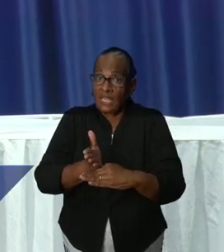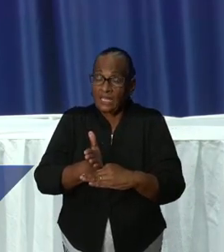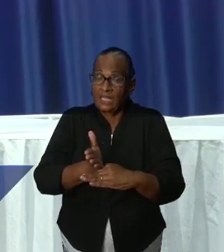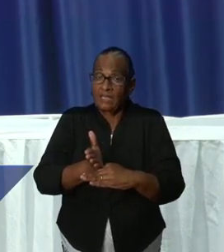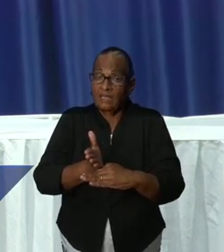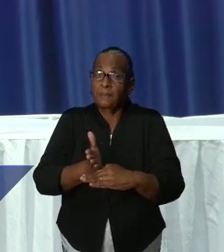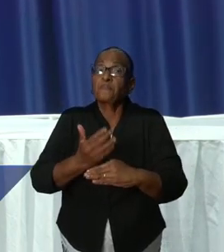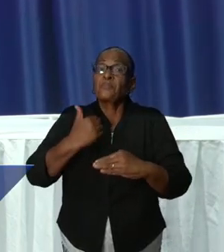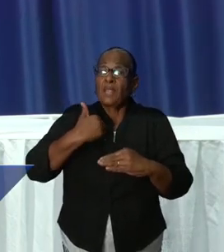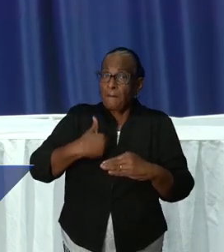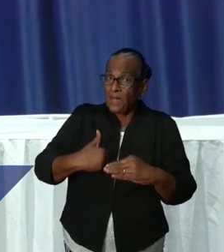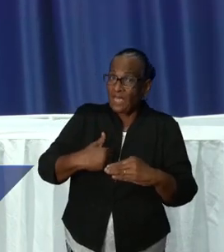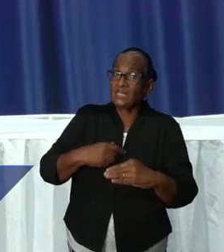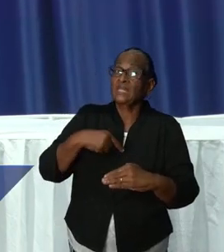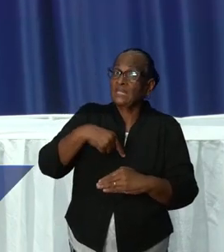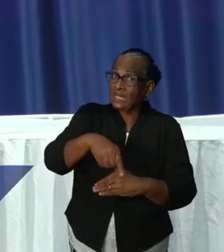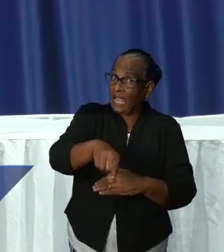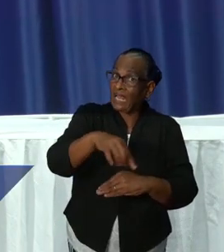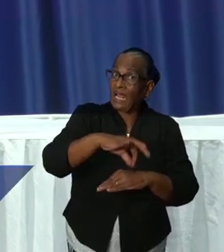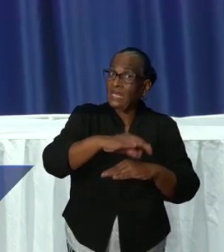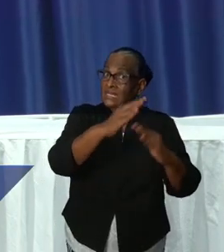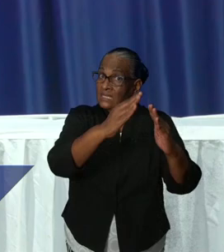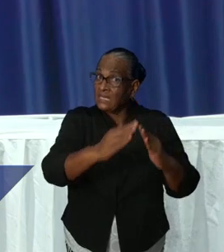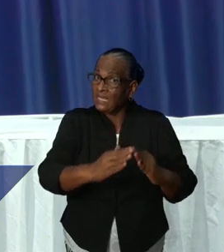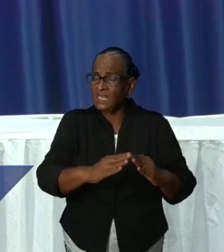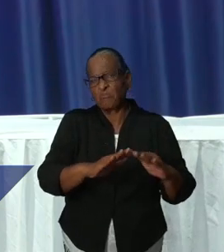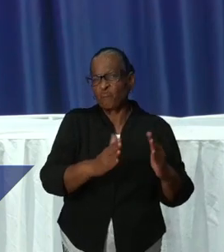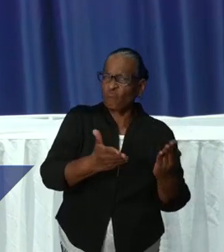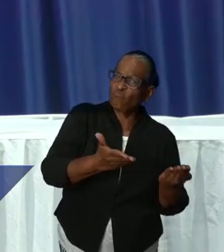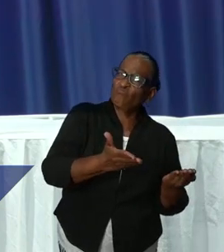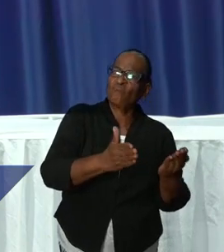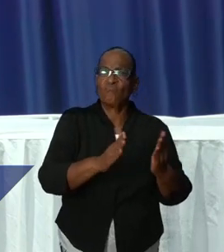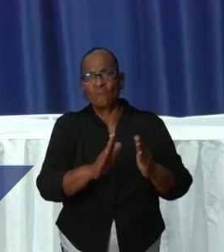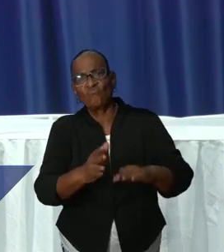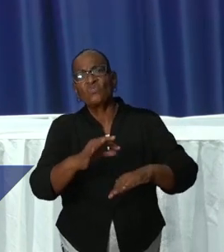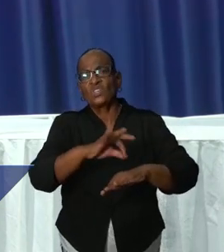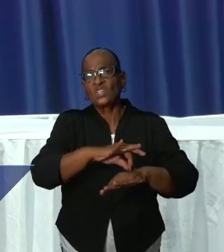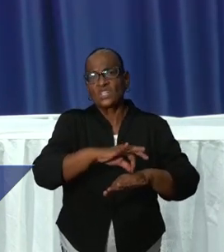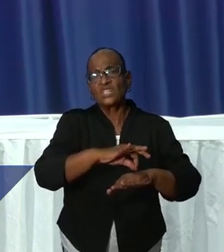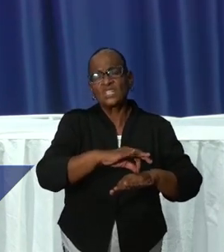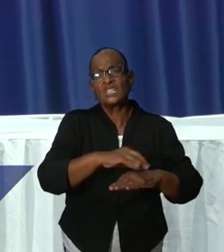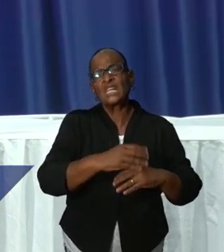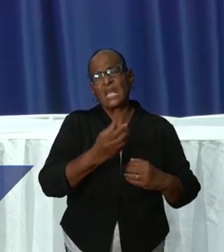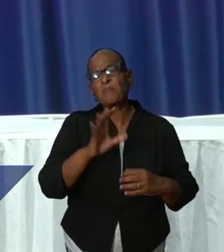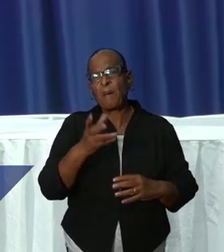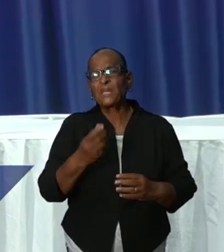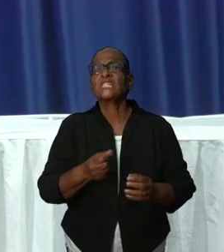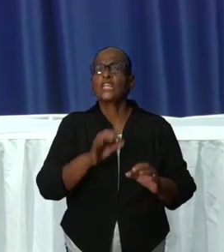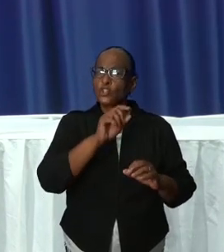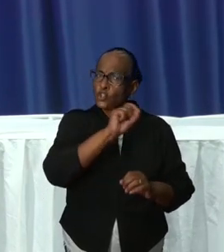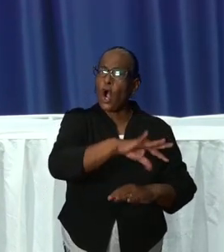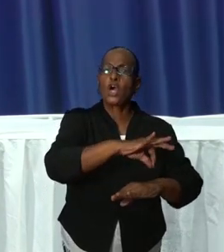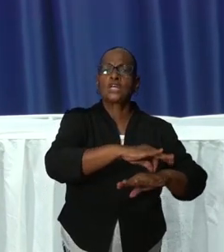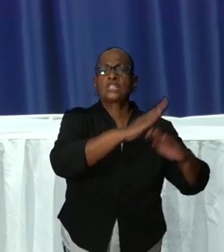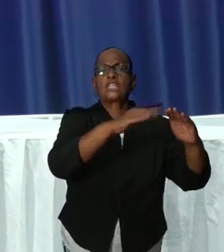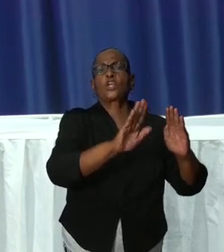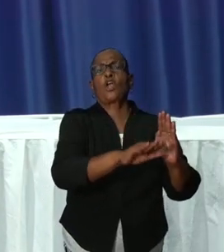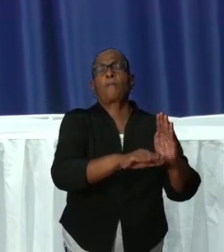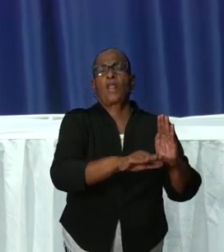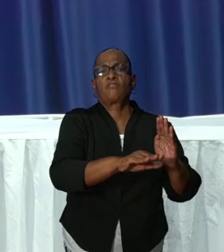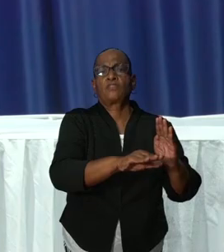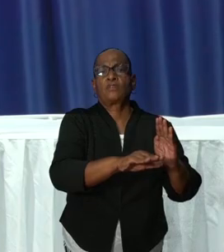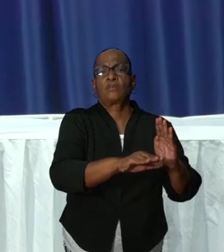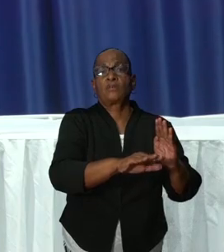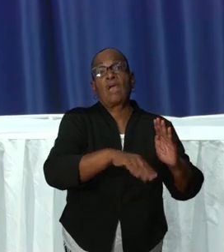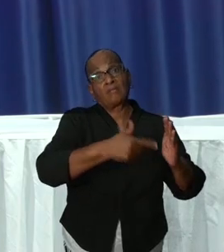waarbij mensen geplaatst worden die echt om een of andere reden in het ziekenhuis horen worden opgenomen en daarbij